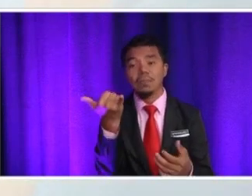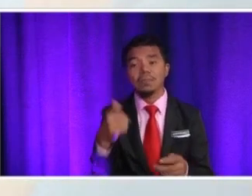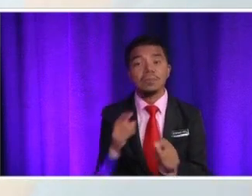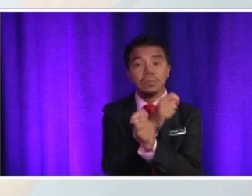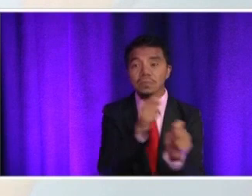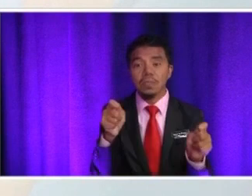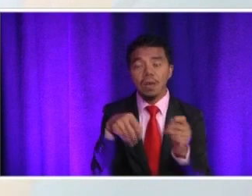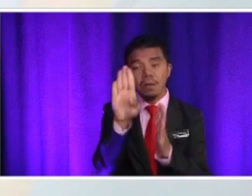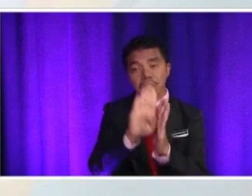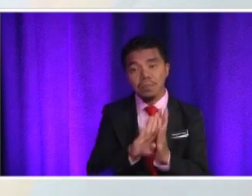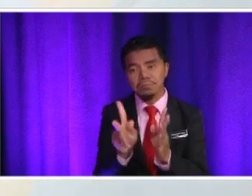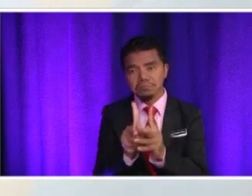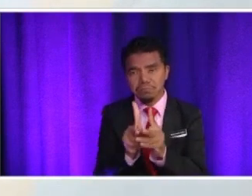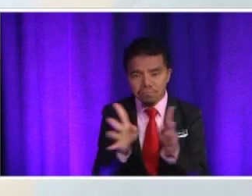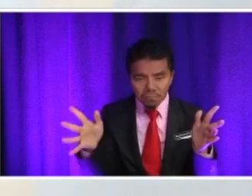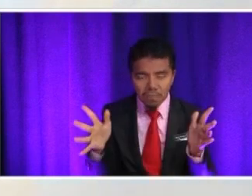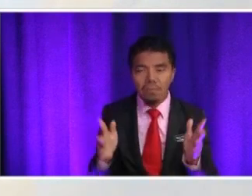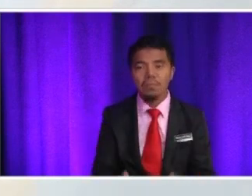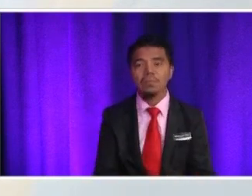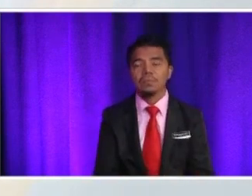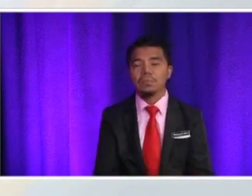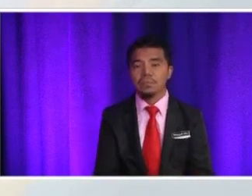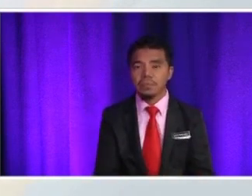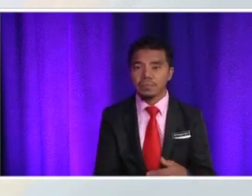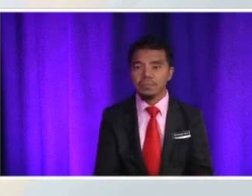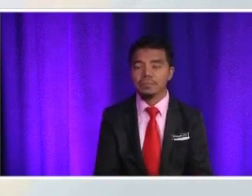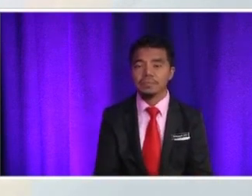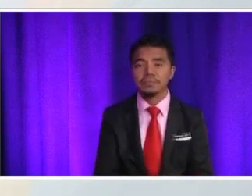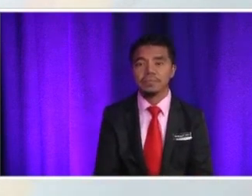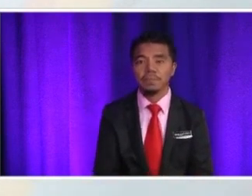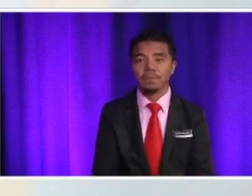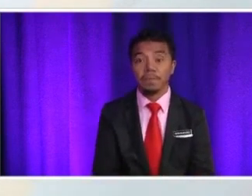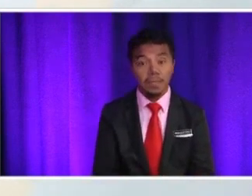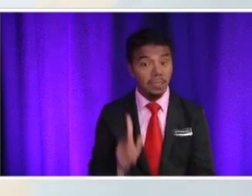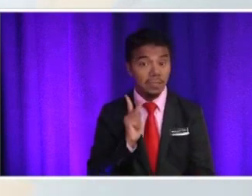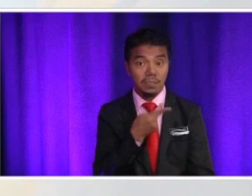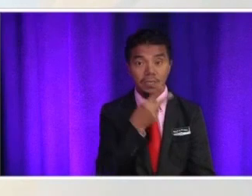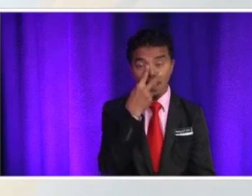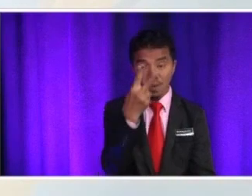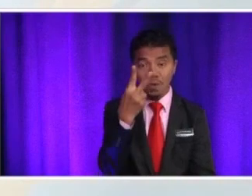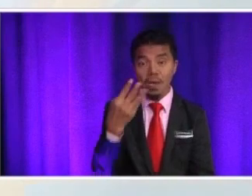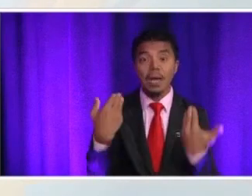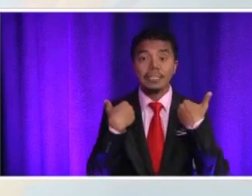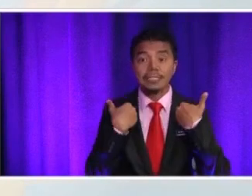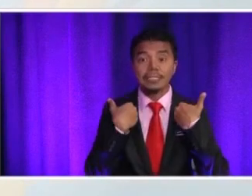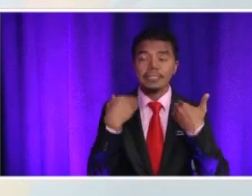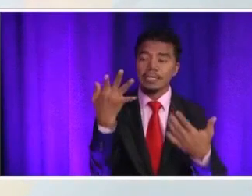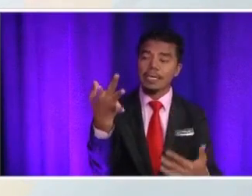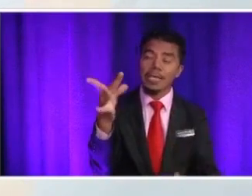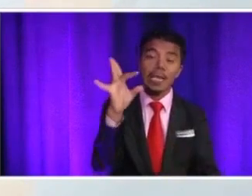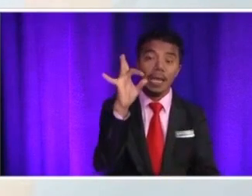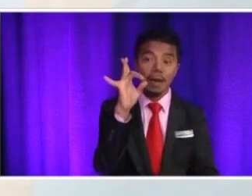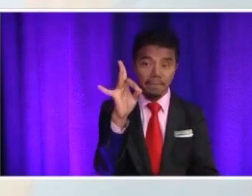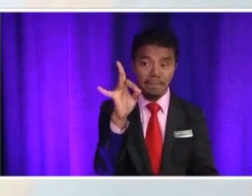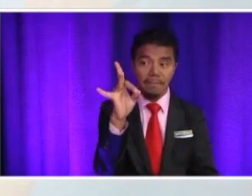Okey. Okey. Kalau kita lihat dekat sini 8 markah, betul? Okey, daripada sini